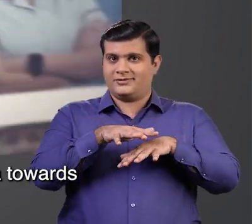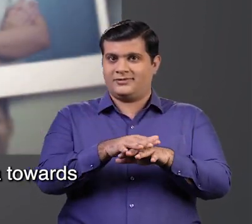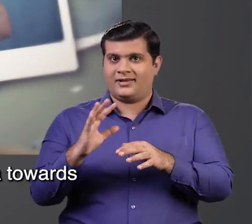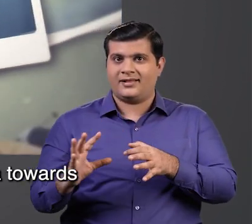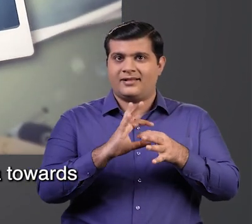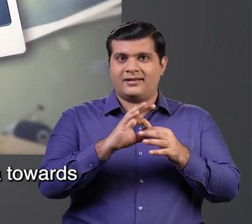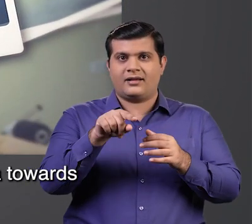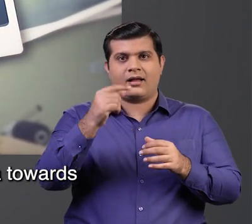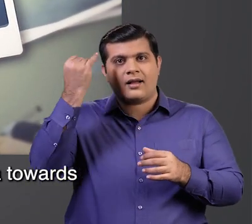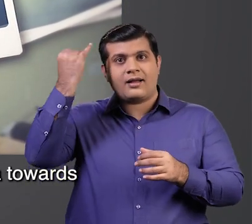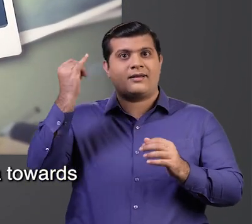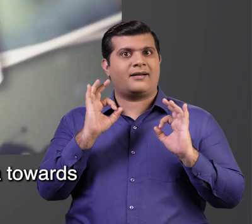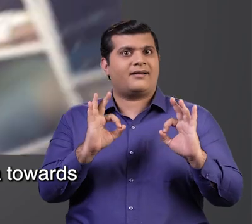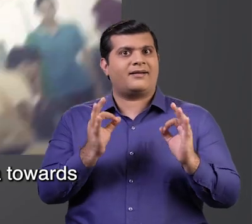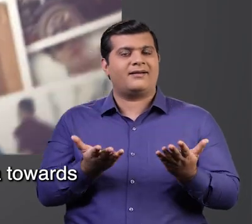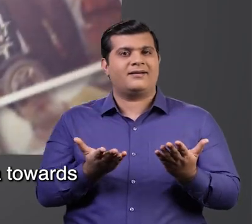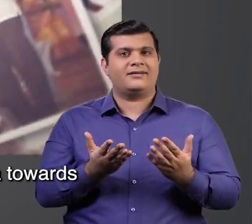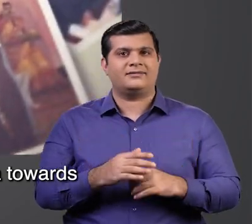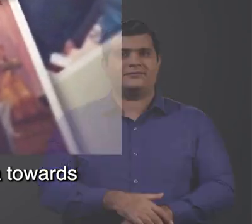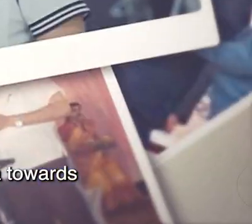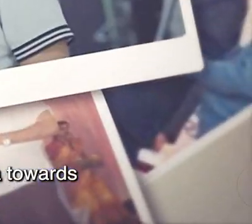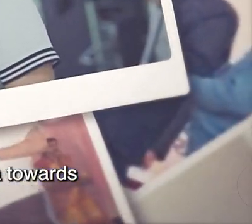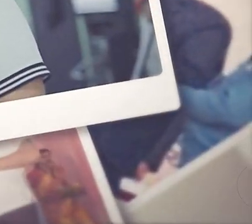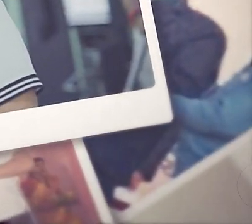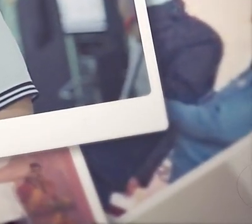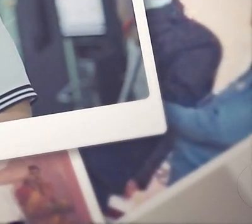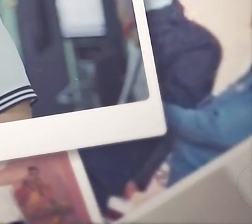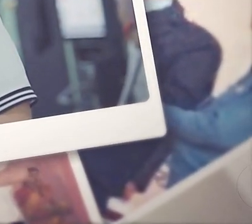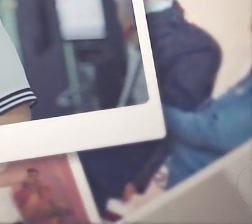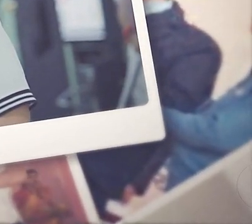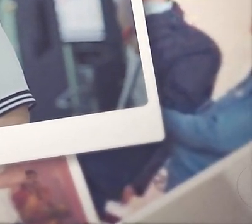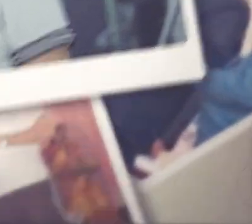सरकार के समावेशी समाज बनाने की दिशा में ये एक महत्वाकांक्षी पहल है।